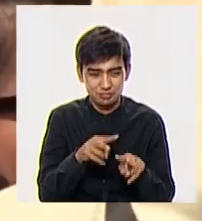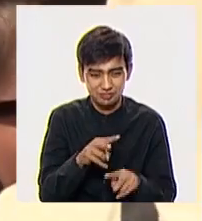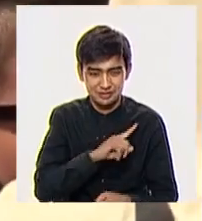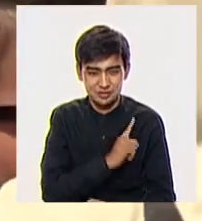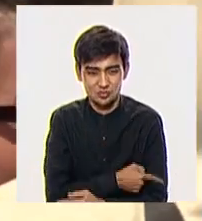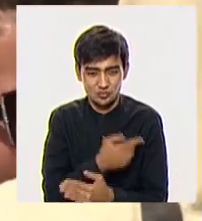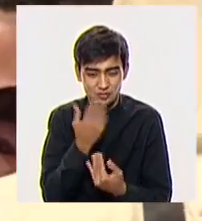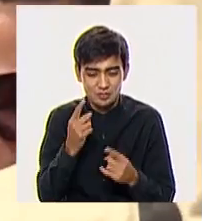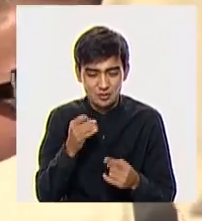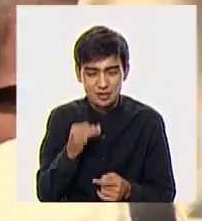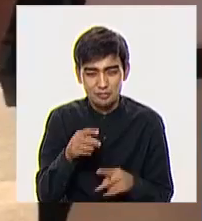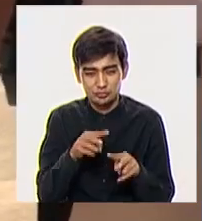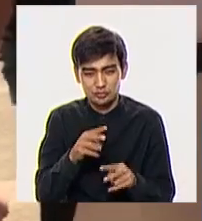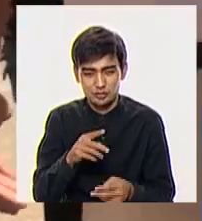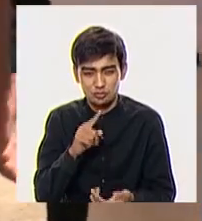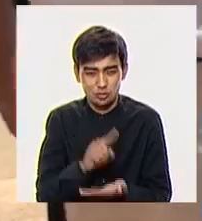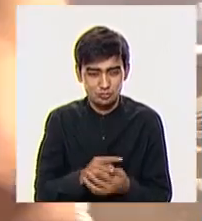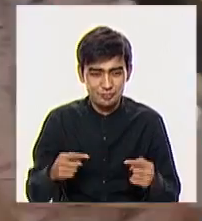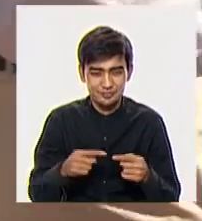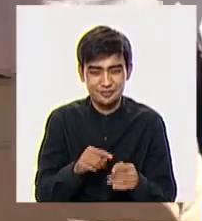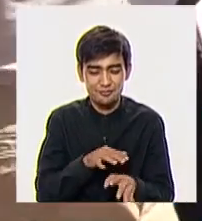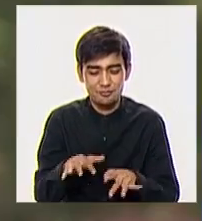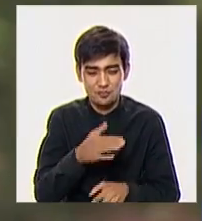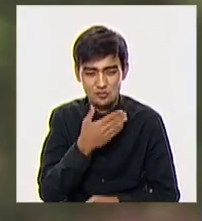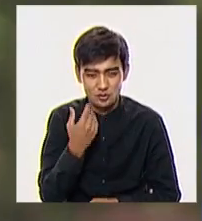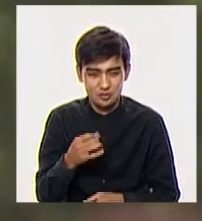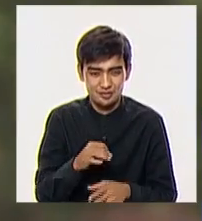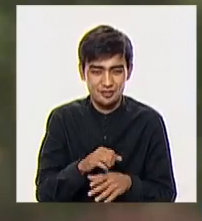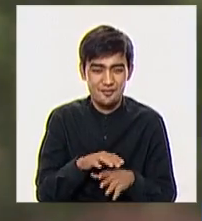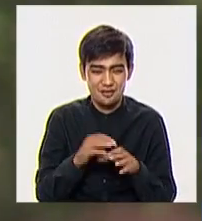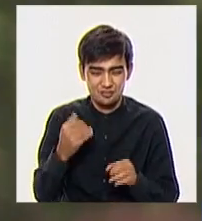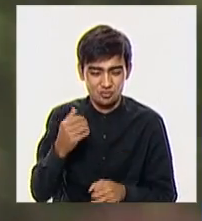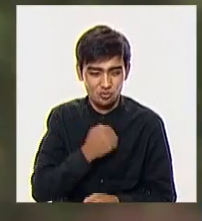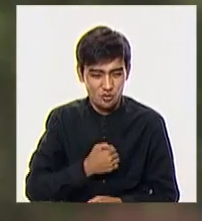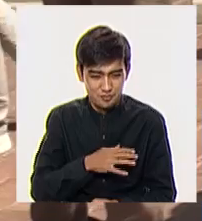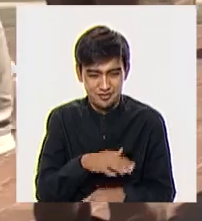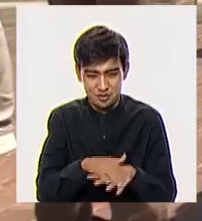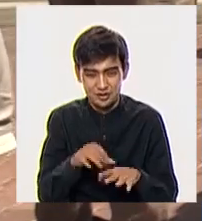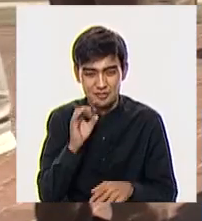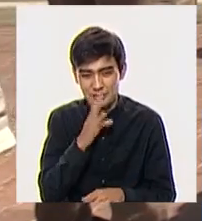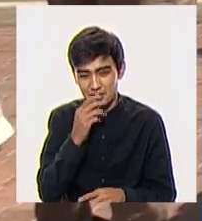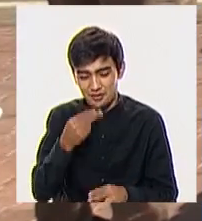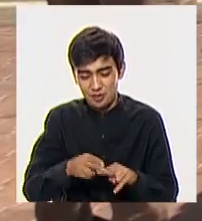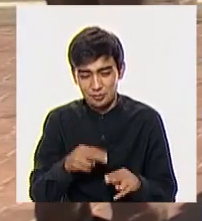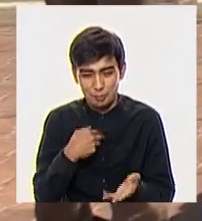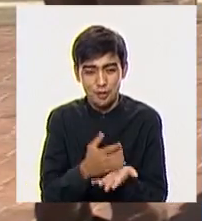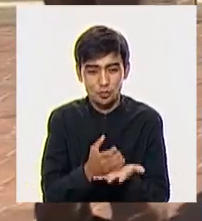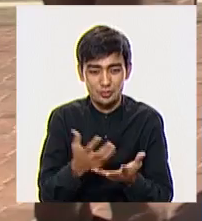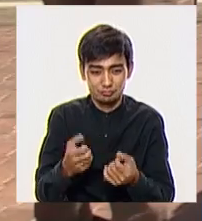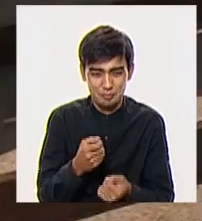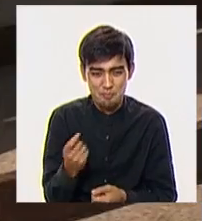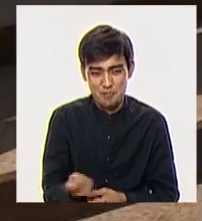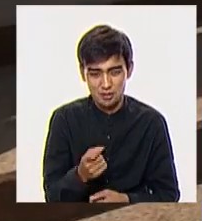алайды. Олар бағаны тұрақтандыруға нақты шара қолданбады деген биліктің әрекетіне наразы. Әсіресе көппалалы аналар алатын жәрдемақысының